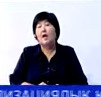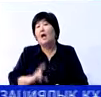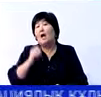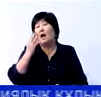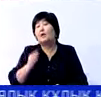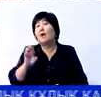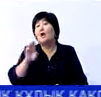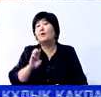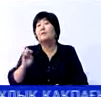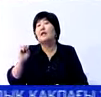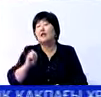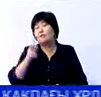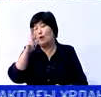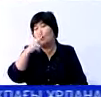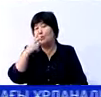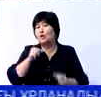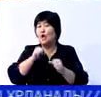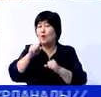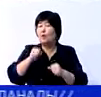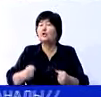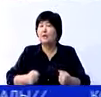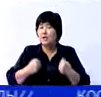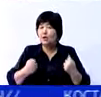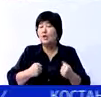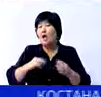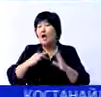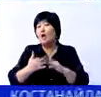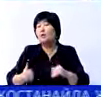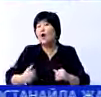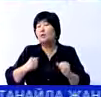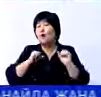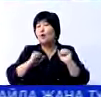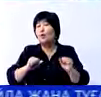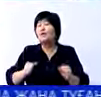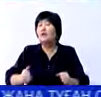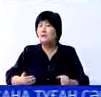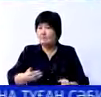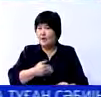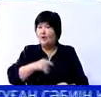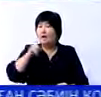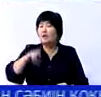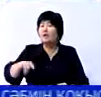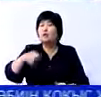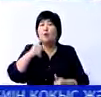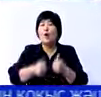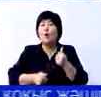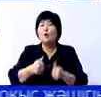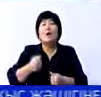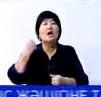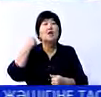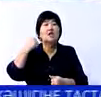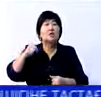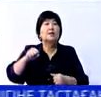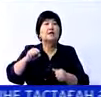Қармақшылық Бейбарыс Ефенов 3 жылдан бері бокспен шұғылданады. Аудан абыройын қорғап жүрген талапты өрен республикалық додалардың жеңімпазы